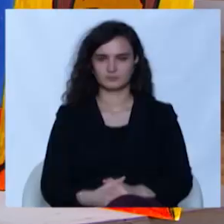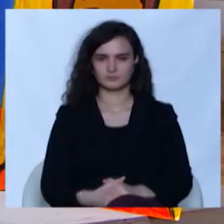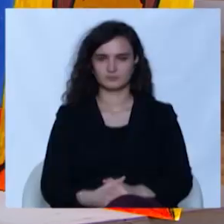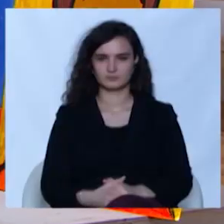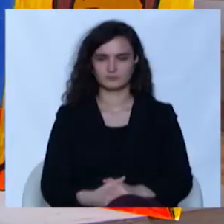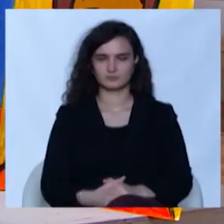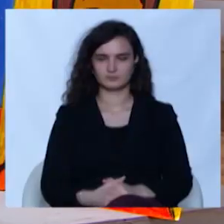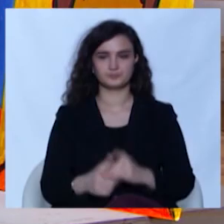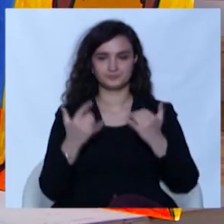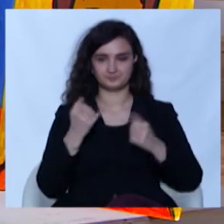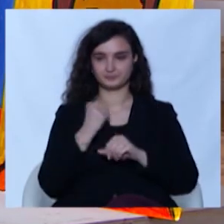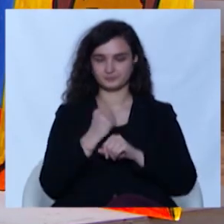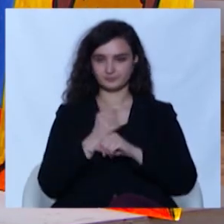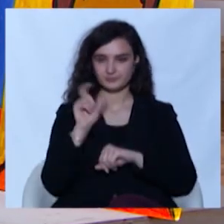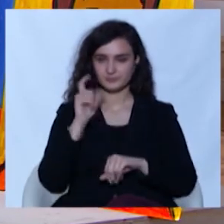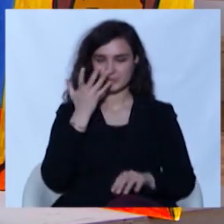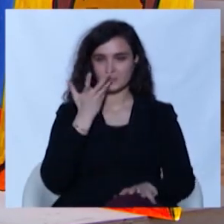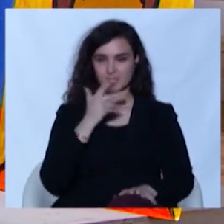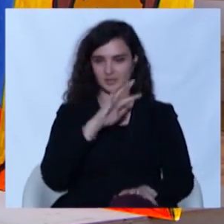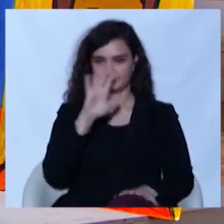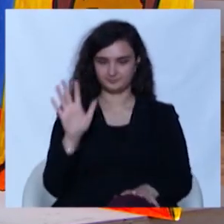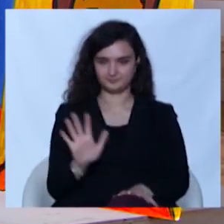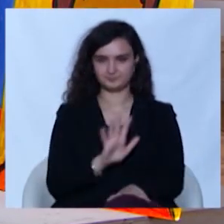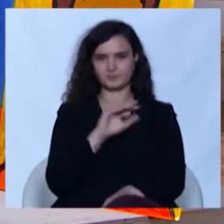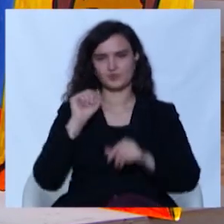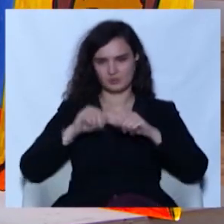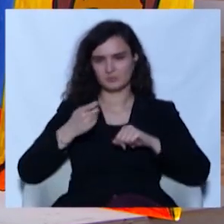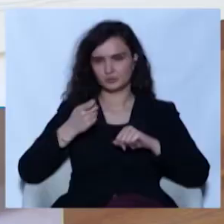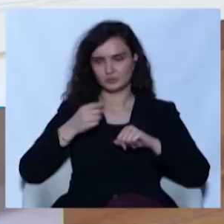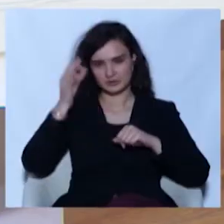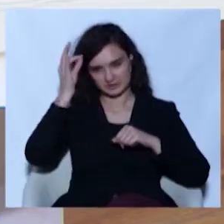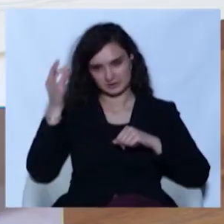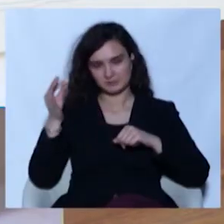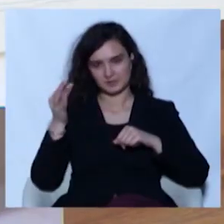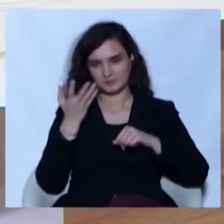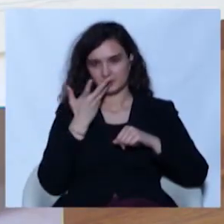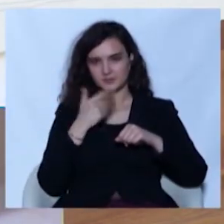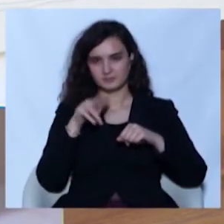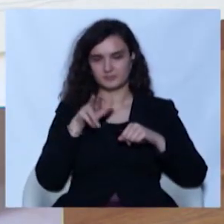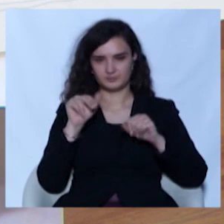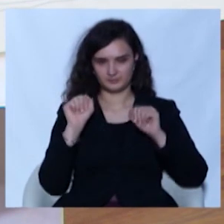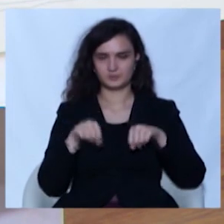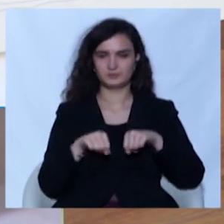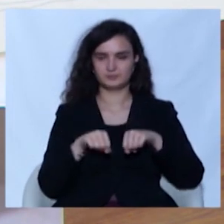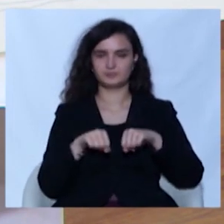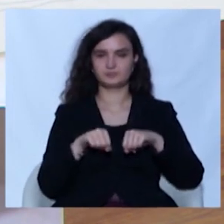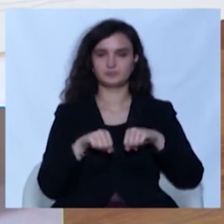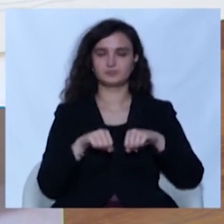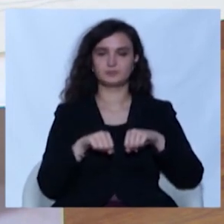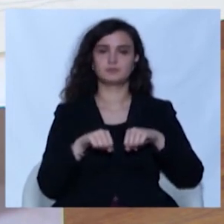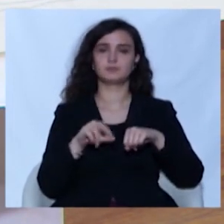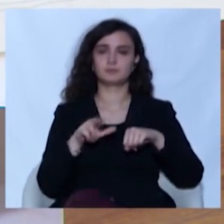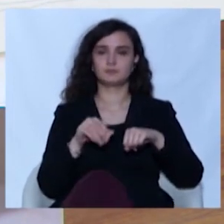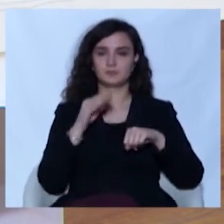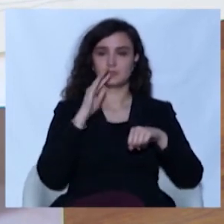А я хочу агатевт циспер фунц. Или бацот атмашец гада вигуано тараушас. Да